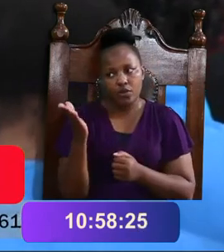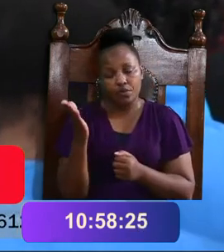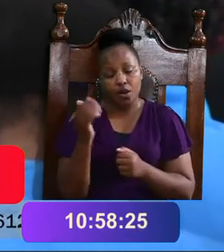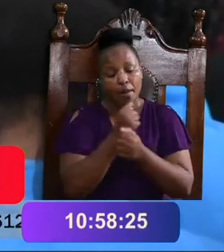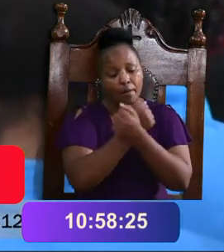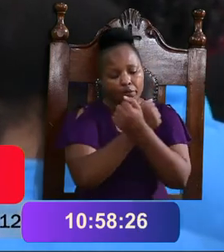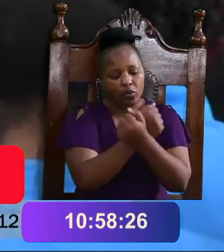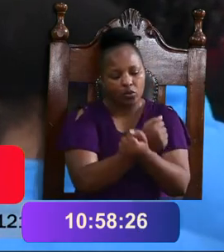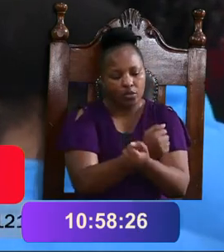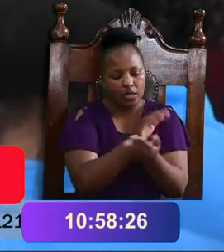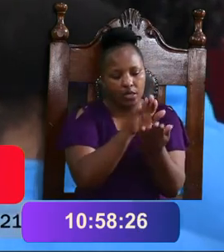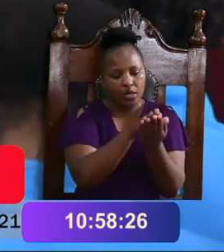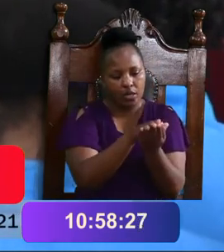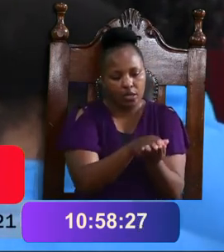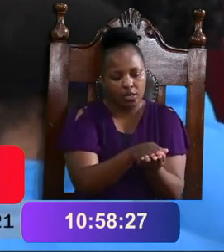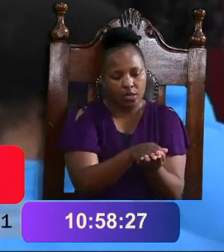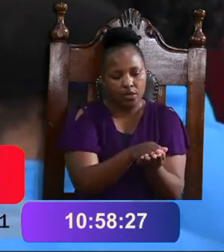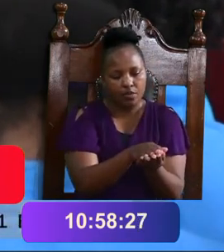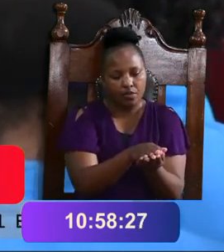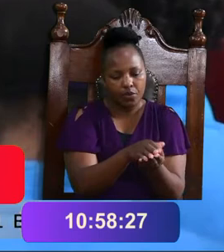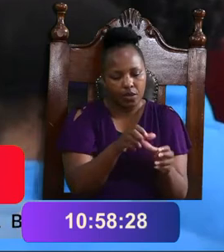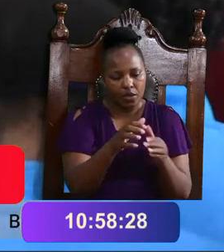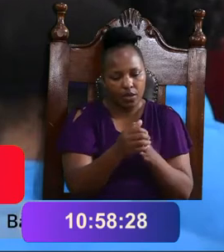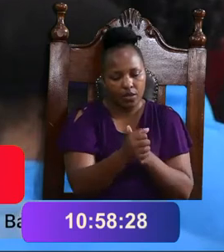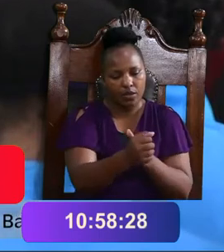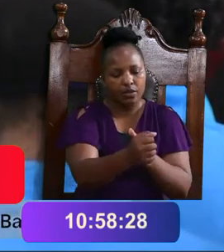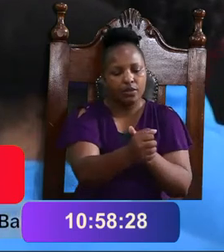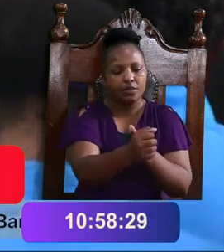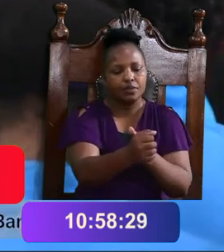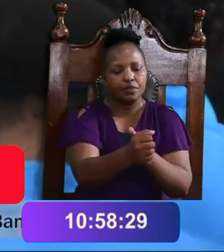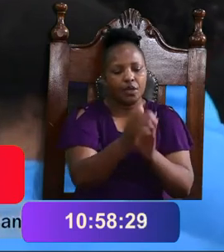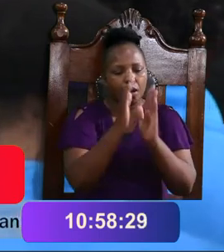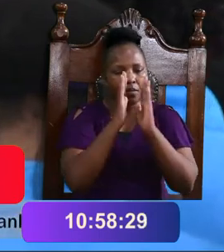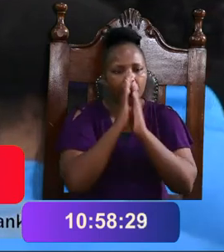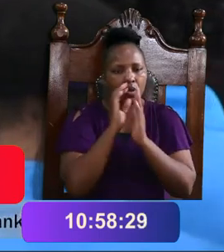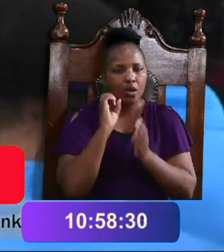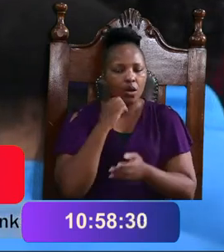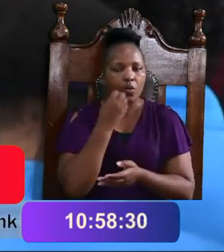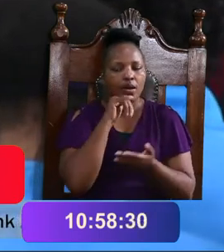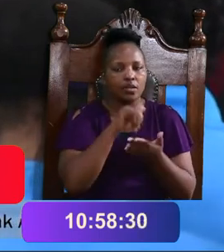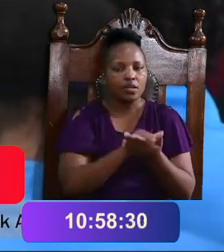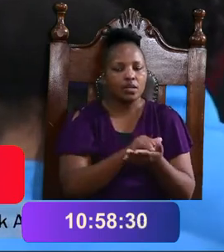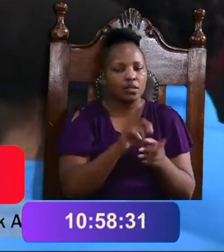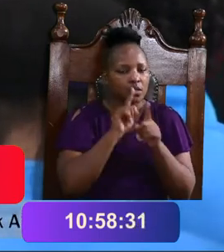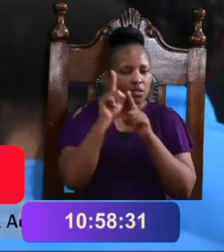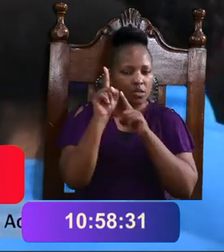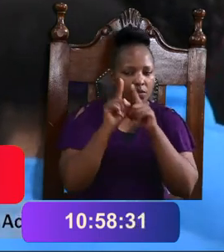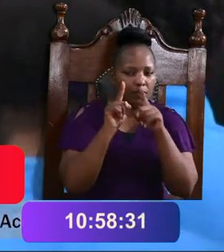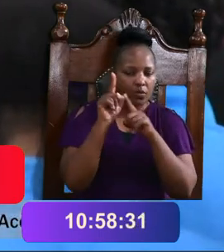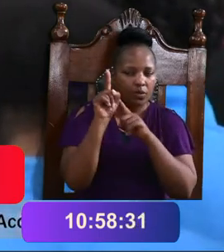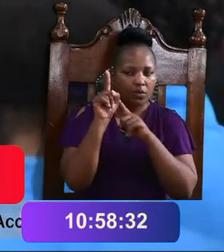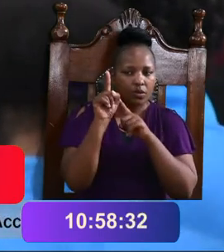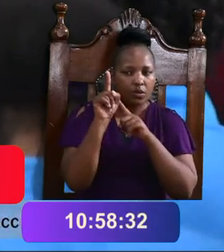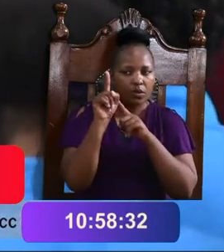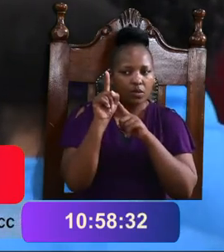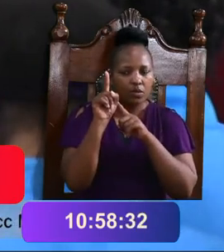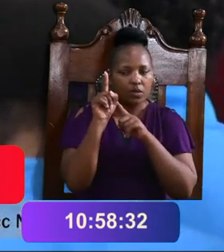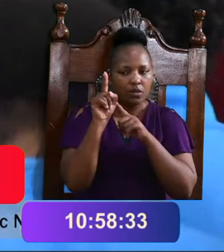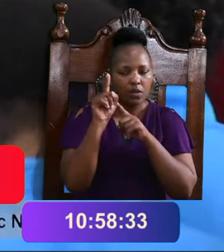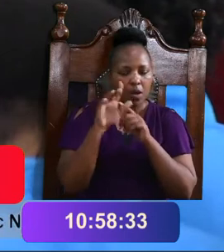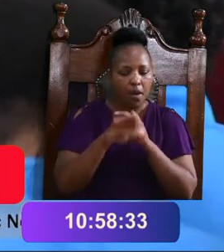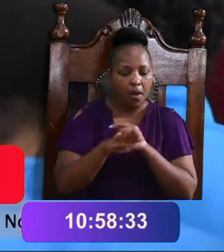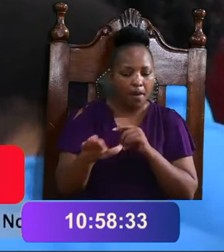Walinde, wahifadhi, waongoze. Na ombi letu ni kwamba katika safari hizo zote, mahali